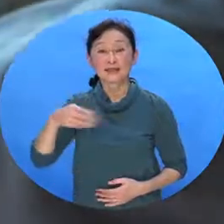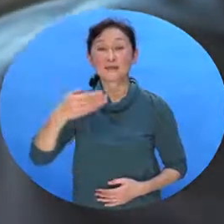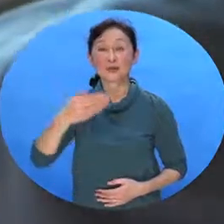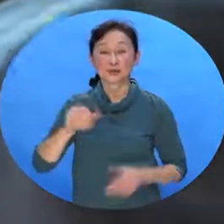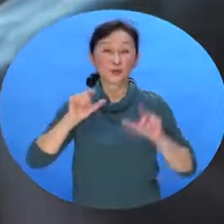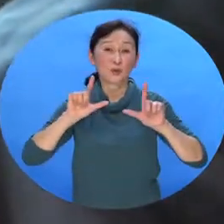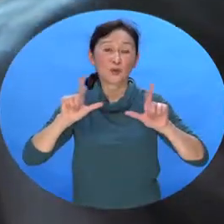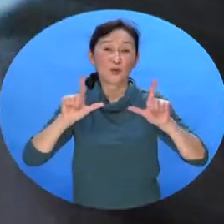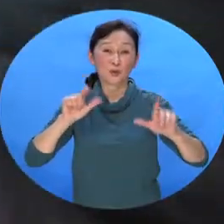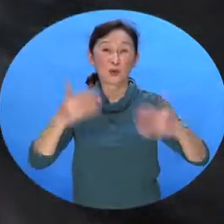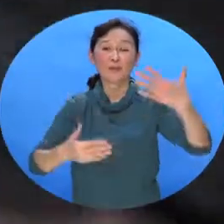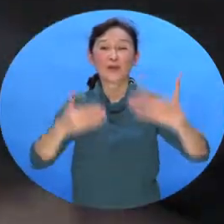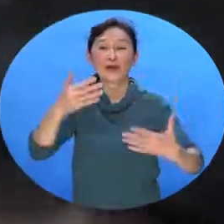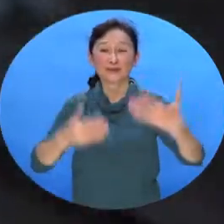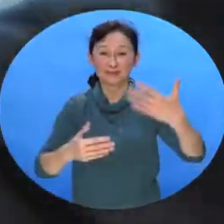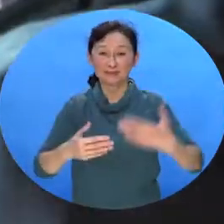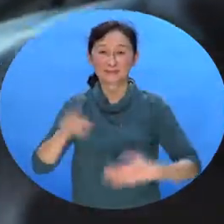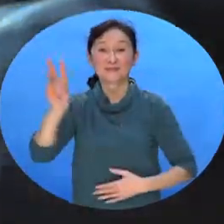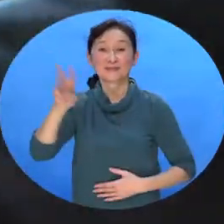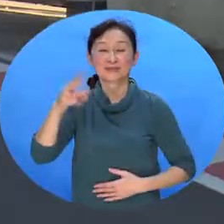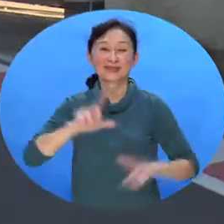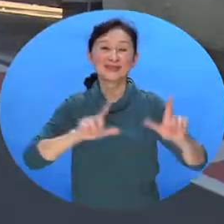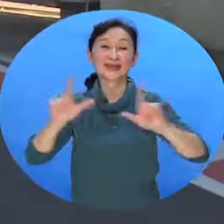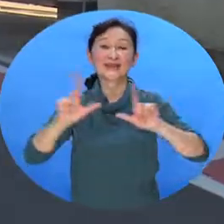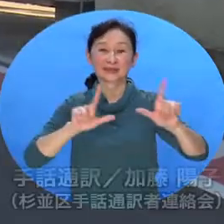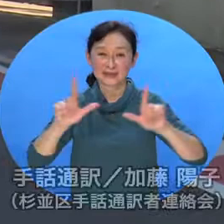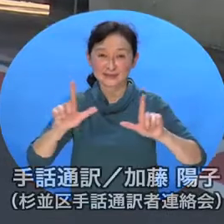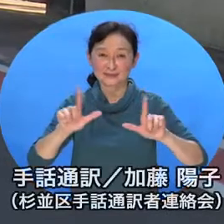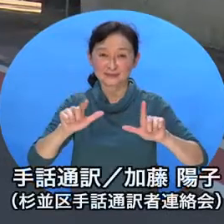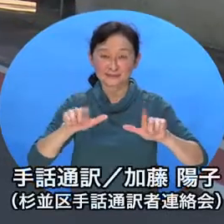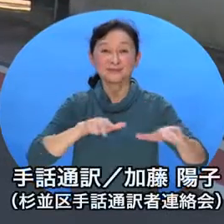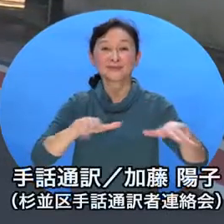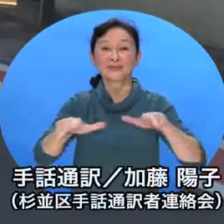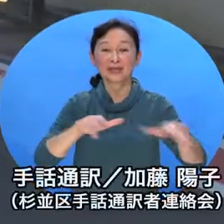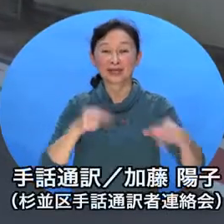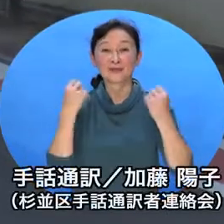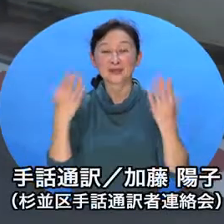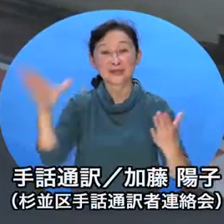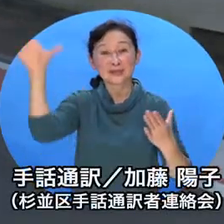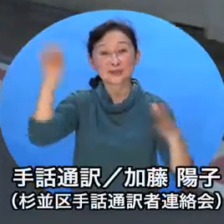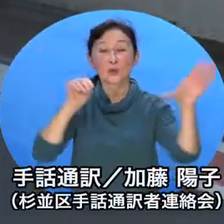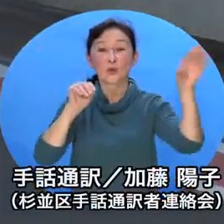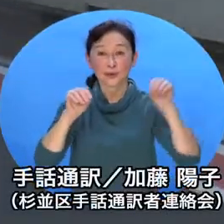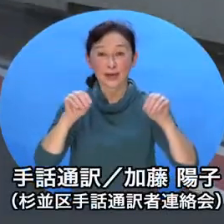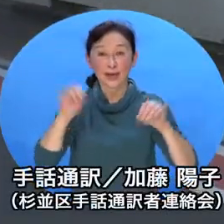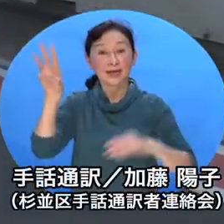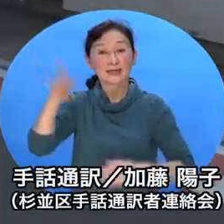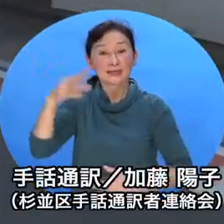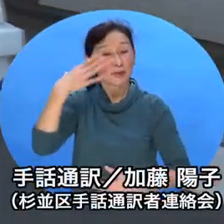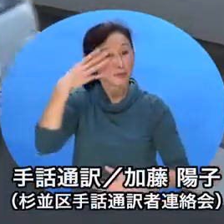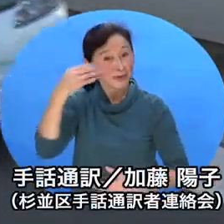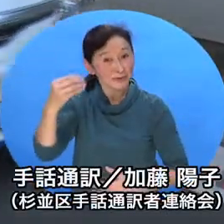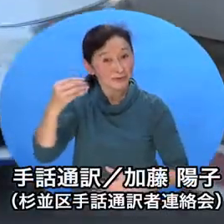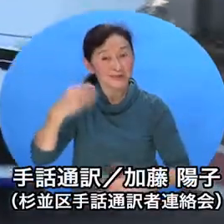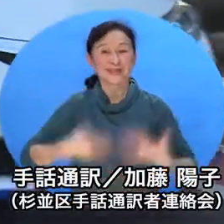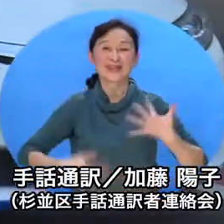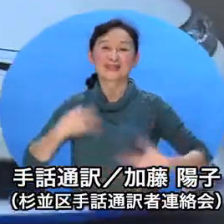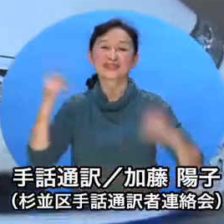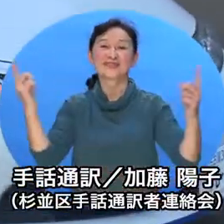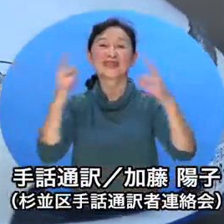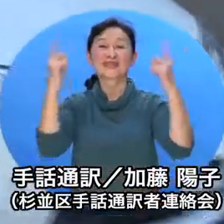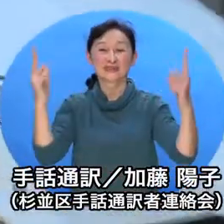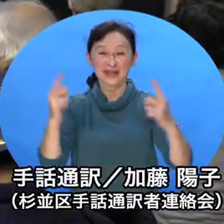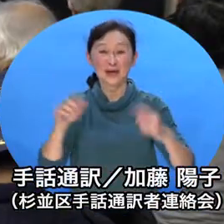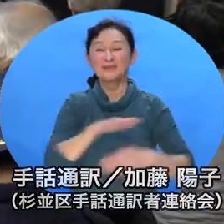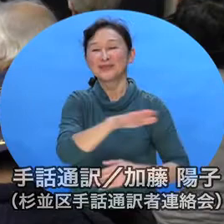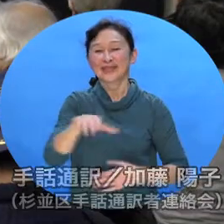杉並区の広報番組杉並スタイルです。区政の最新情報や杉並の魅力、そして楽しいイベントや